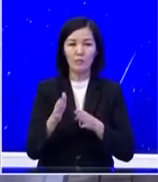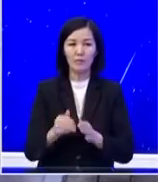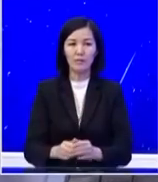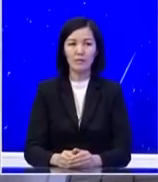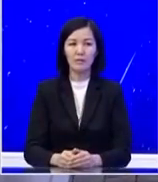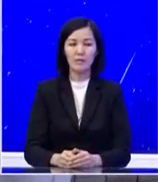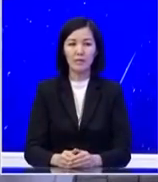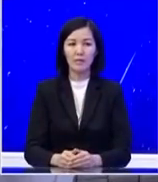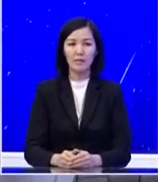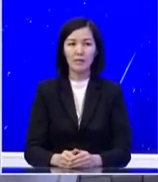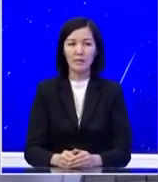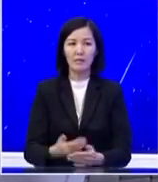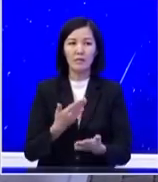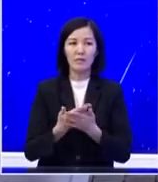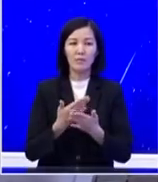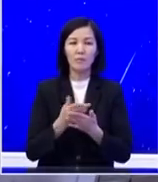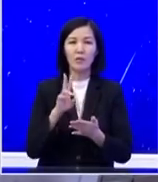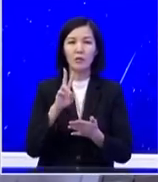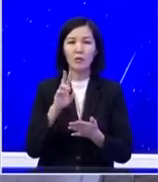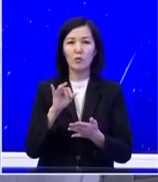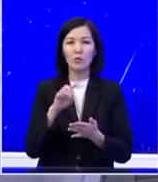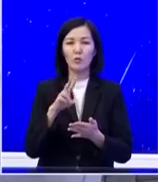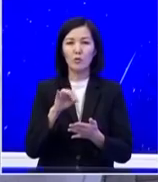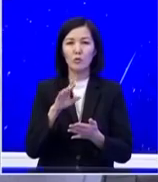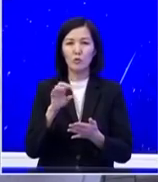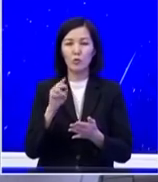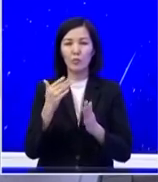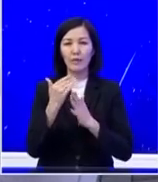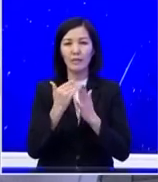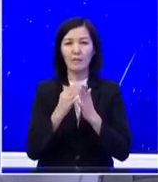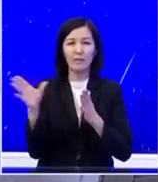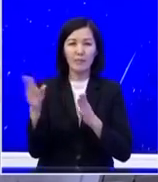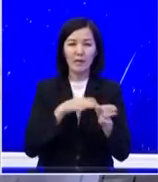80% шығарып отырмыз. Ал егер мына нұрлы жол бағдарламасына берілген